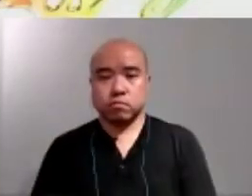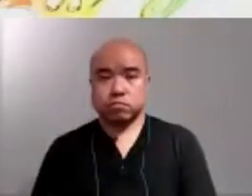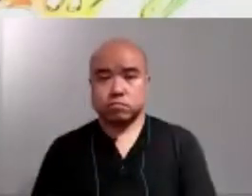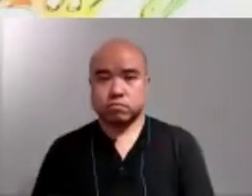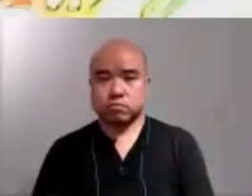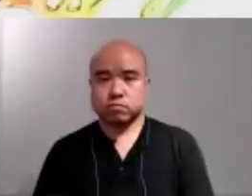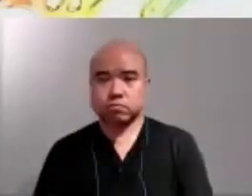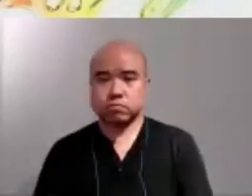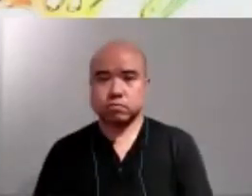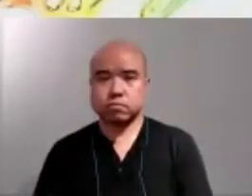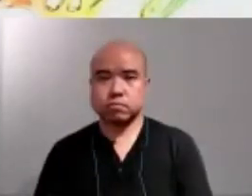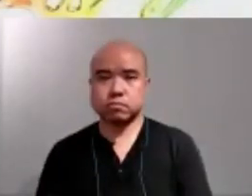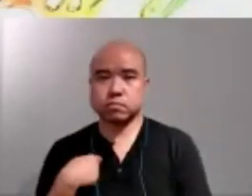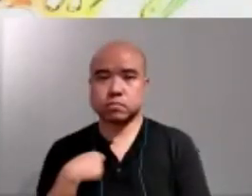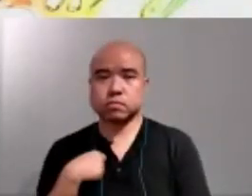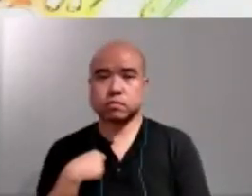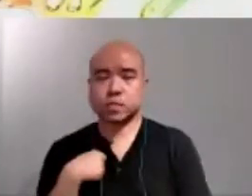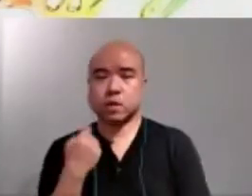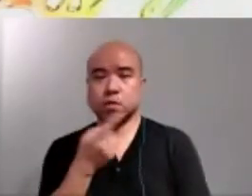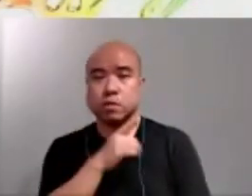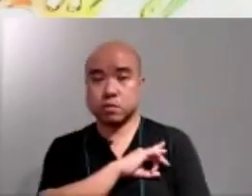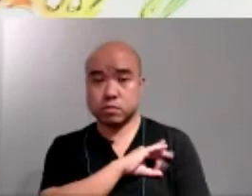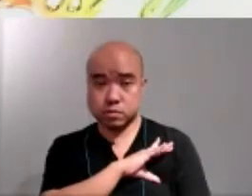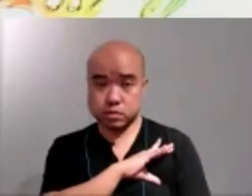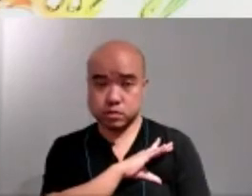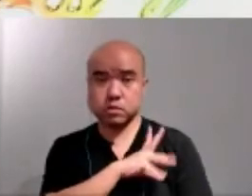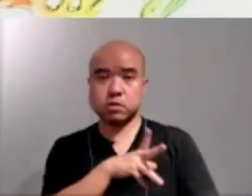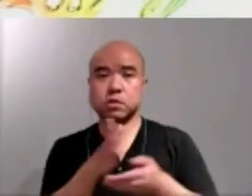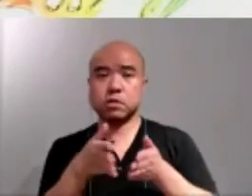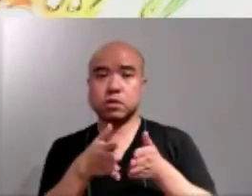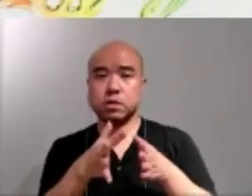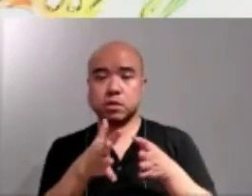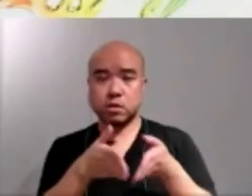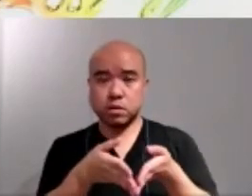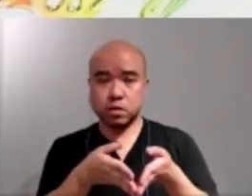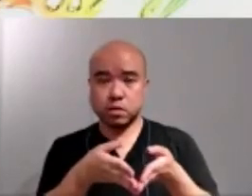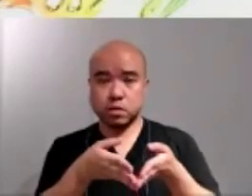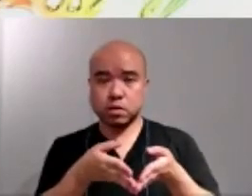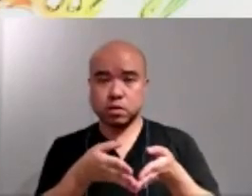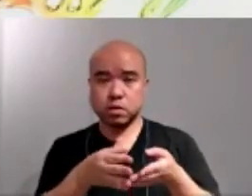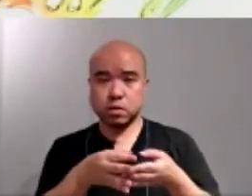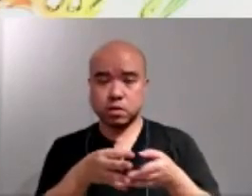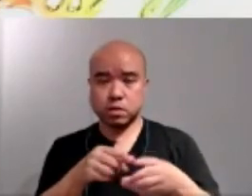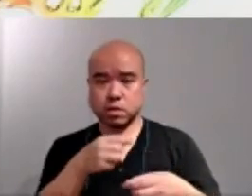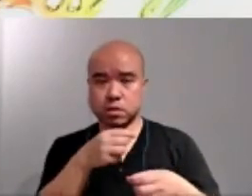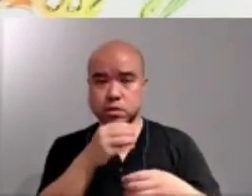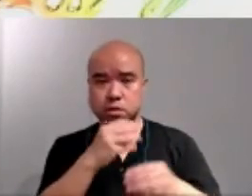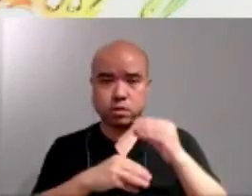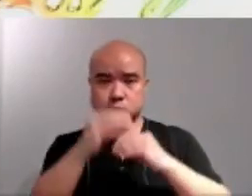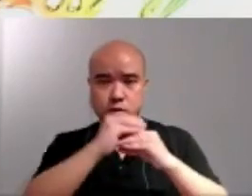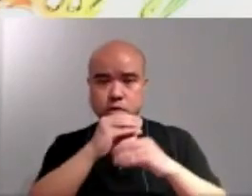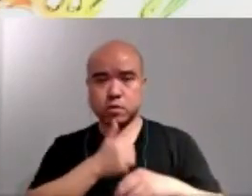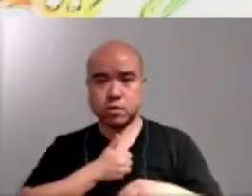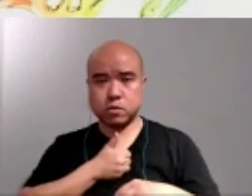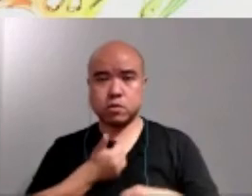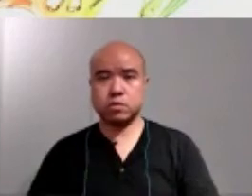位私人職業的建築師，我和 Wing 都是。很高興今天我們來到Social Enterprise 的 Summit， 是可